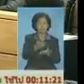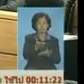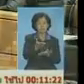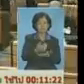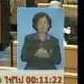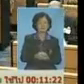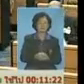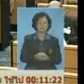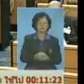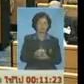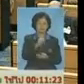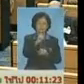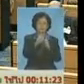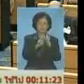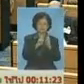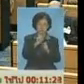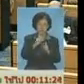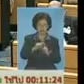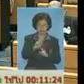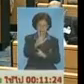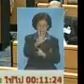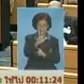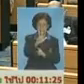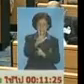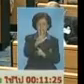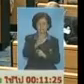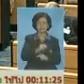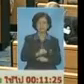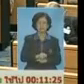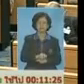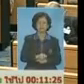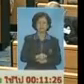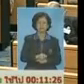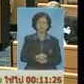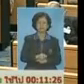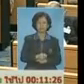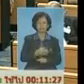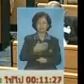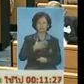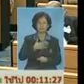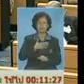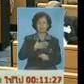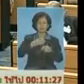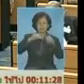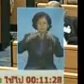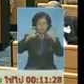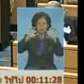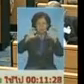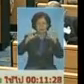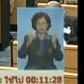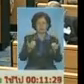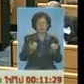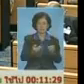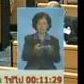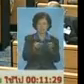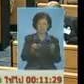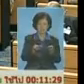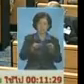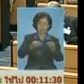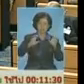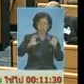ครับคำถามที่3ครับคำถามที่3เนี่ยผมแปลกใจครับรัฐบาลนี้ครับบริหารราชการแผ่นดินม